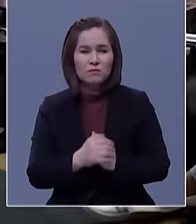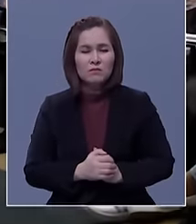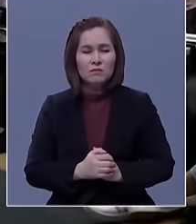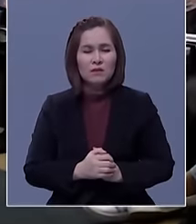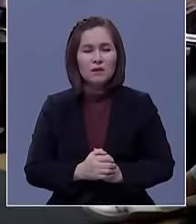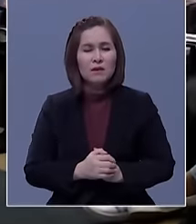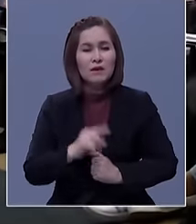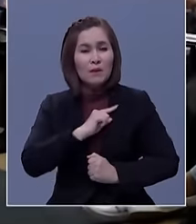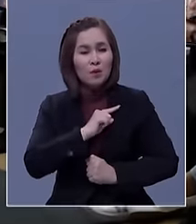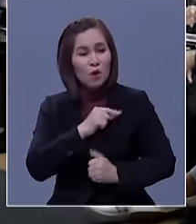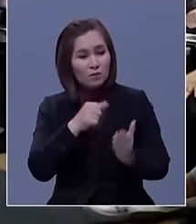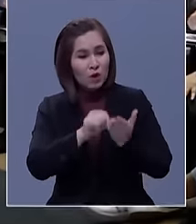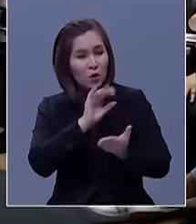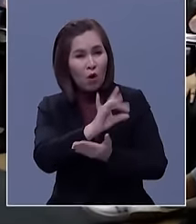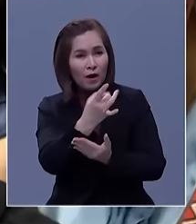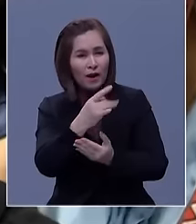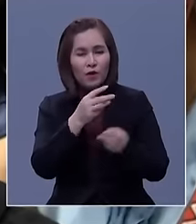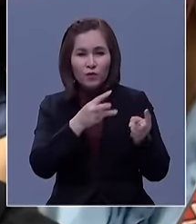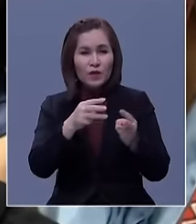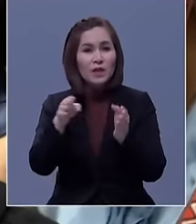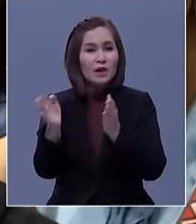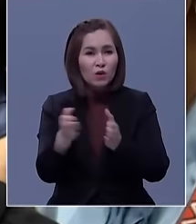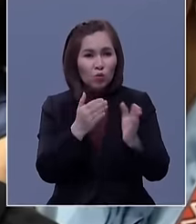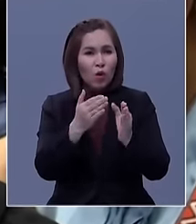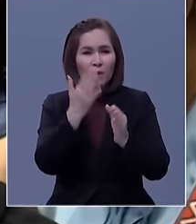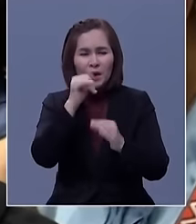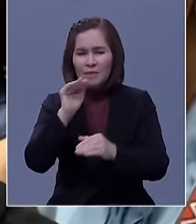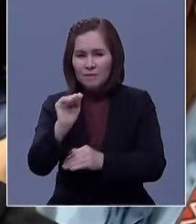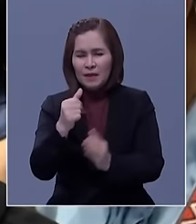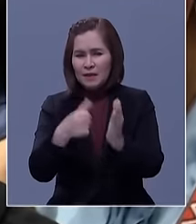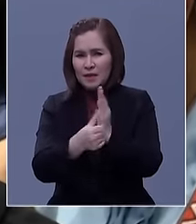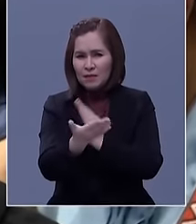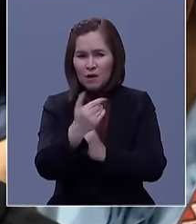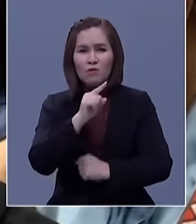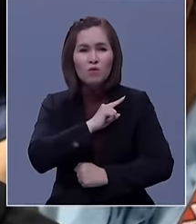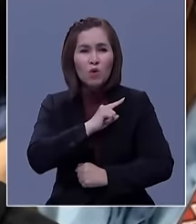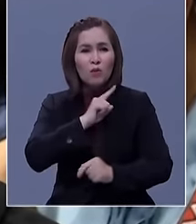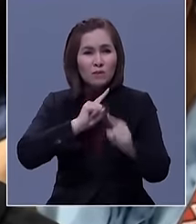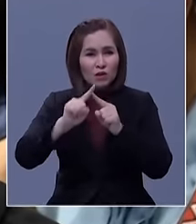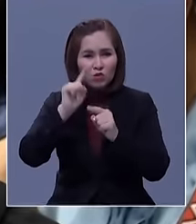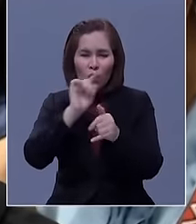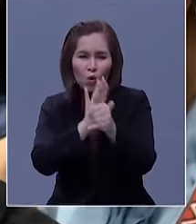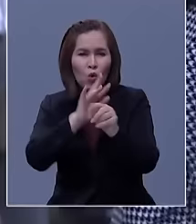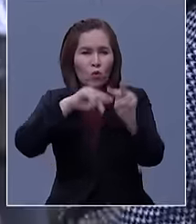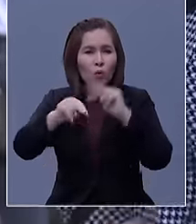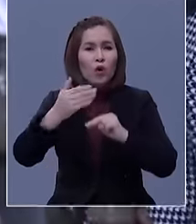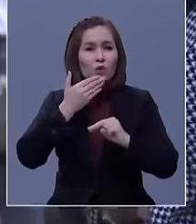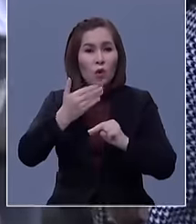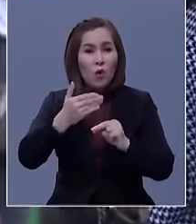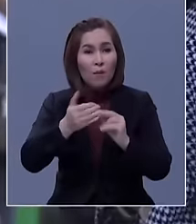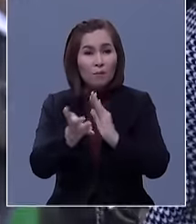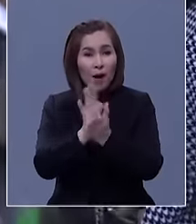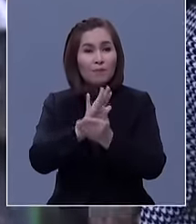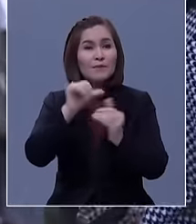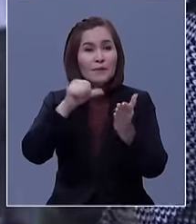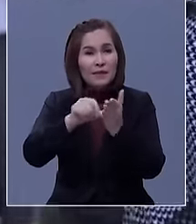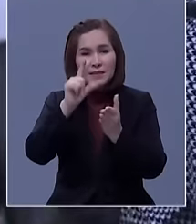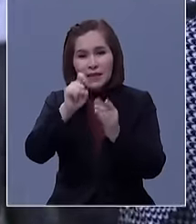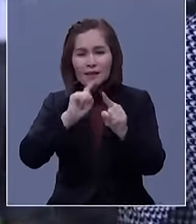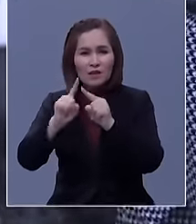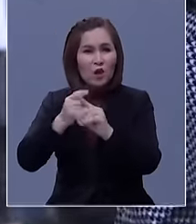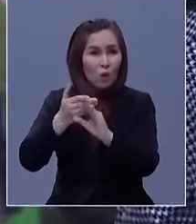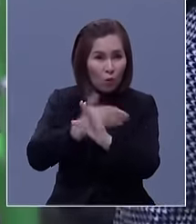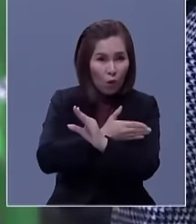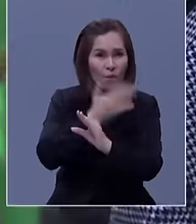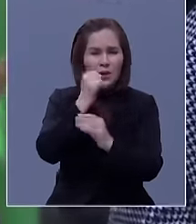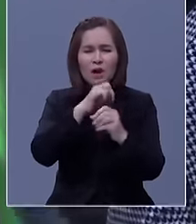ถึงปรับกระบวนการติดตามหนี้ต้องดูแลลูกค้าอย่างใกล้ชิดนะคะปรับโครงสร้างหนี้ก่อนที่จะมีปัญหาและให้คำปรึกษาใน